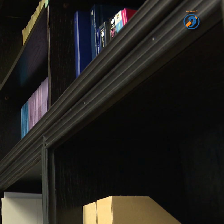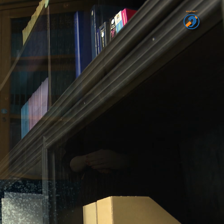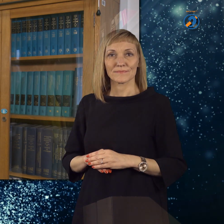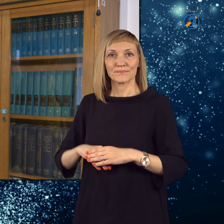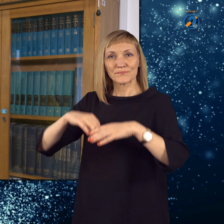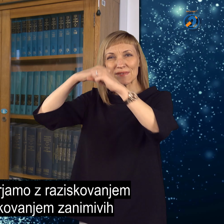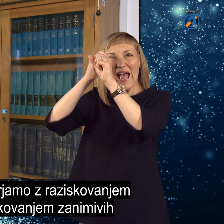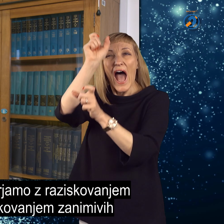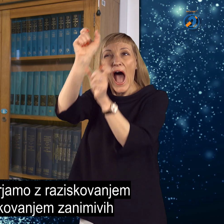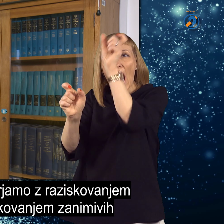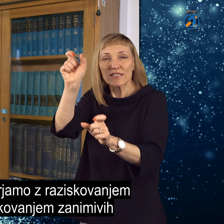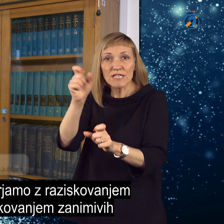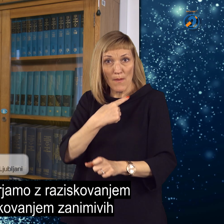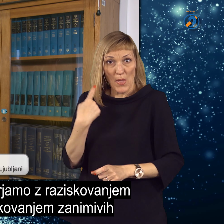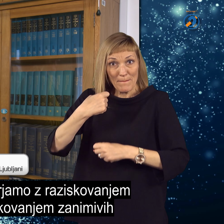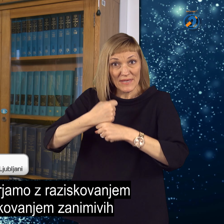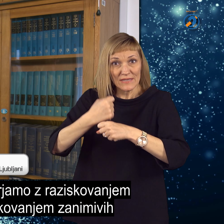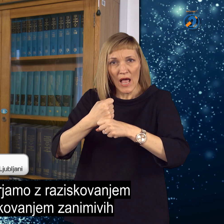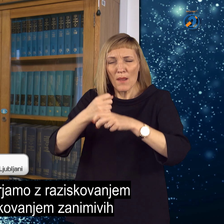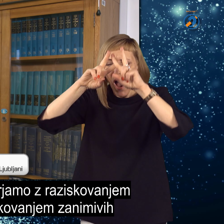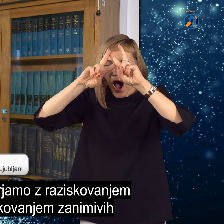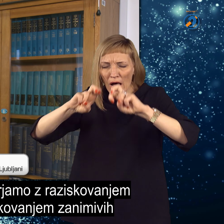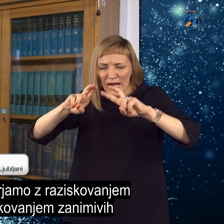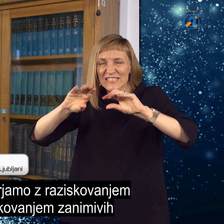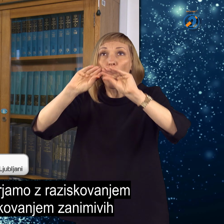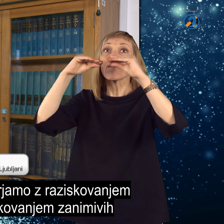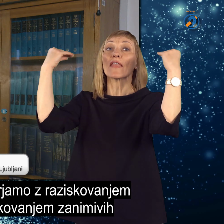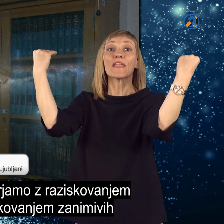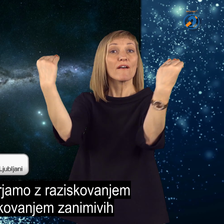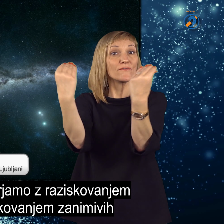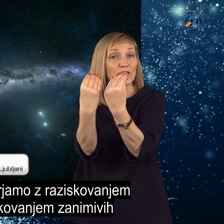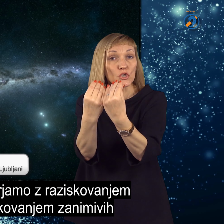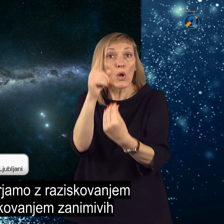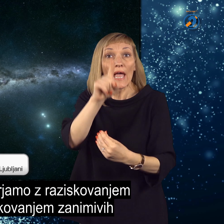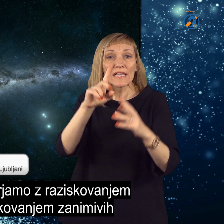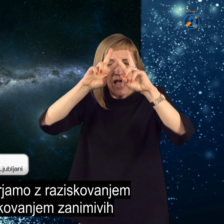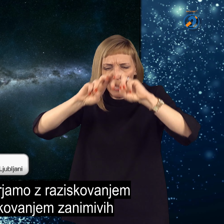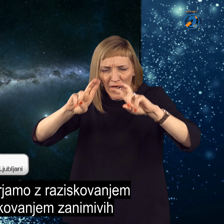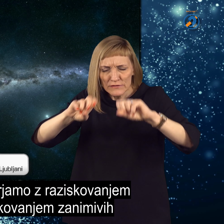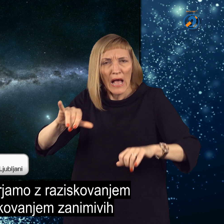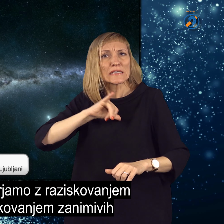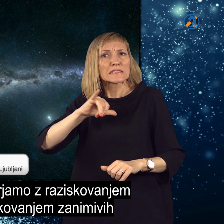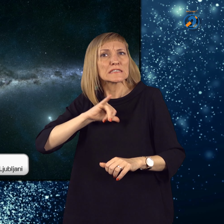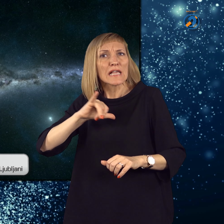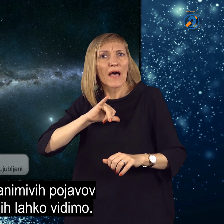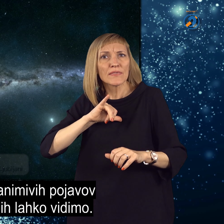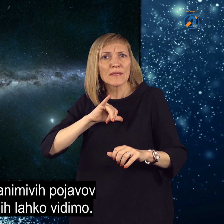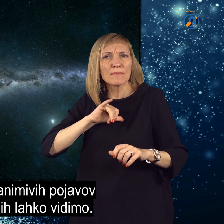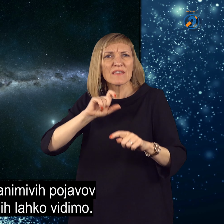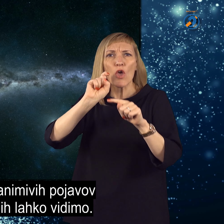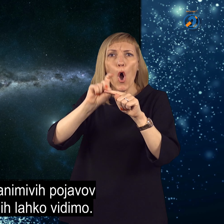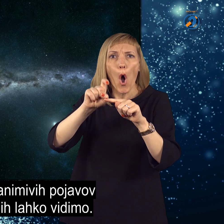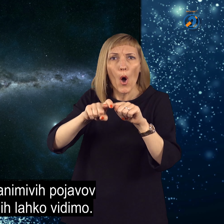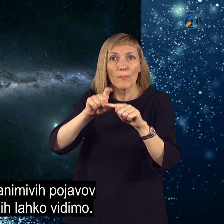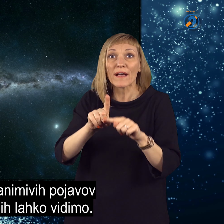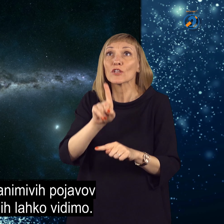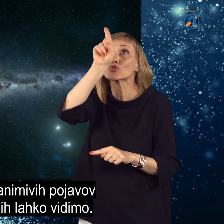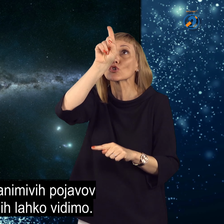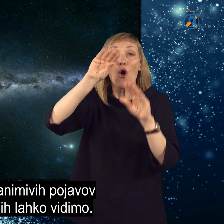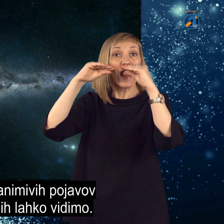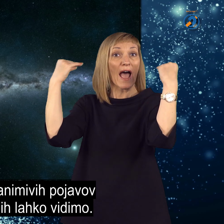Astronomije se ukvarjamo z raziskovanjem vesolja in raziskovanjem zanimivih objektov